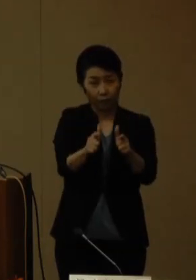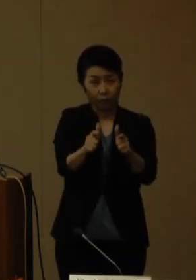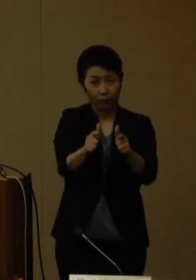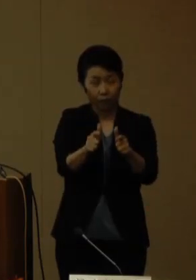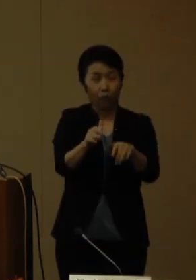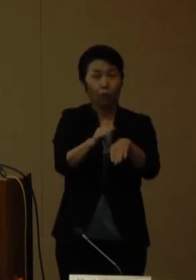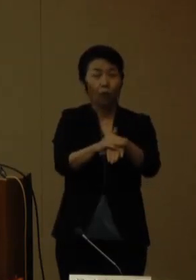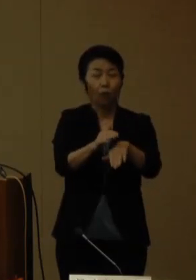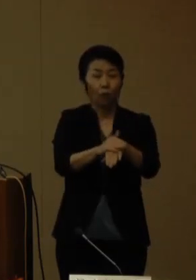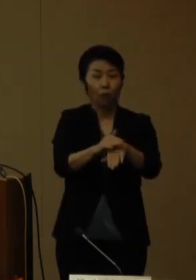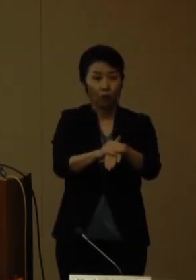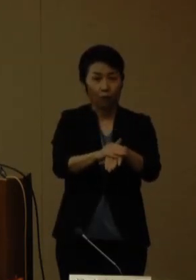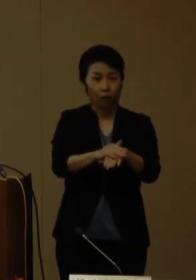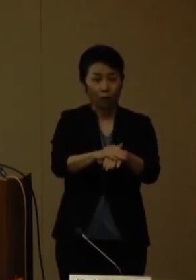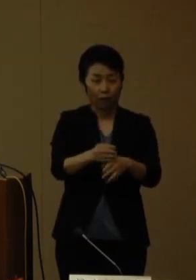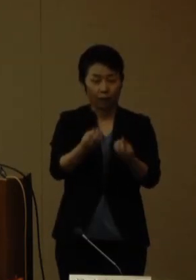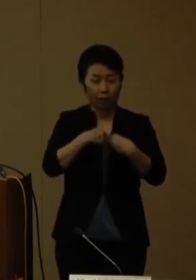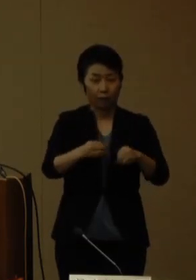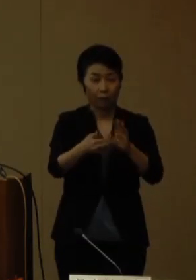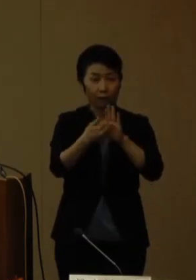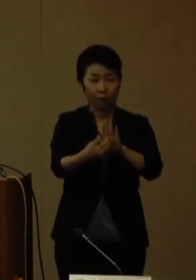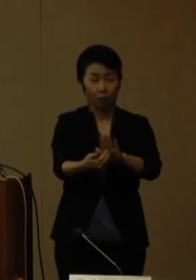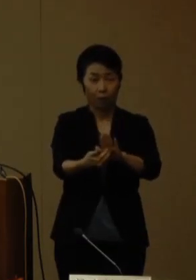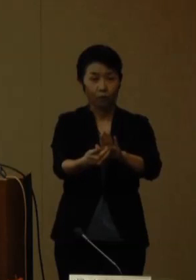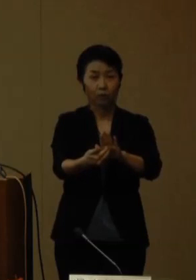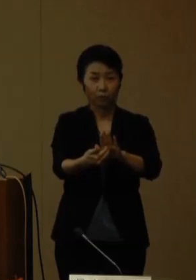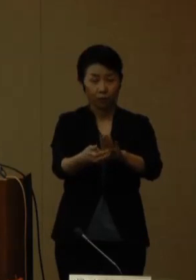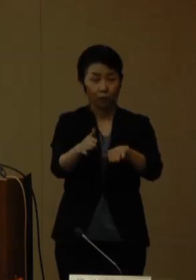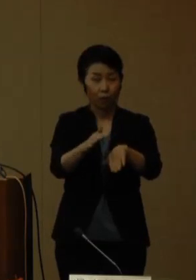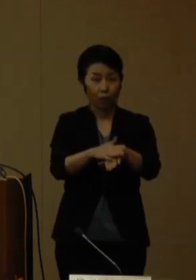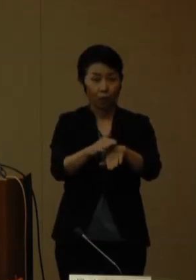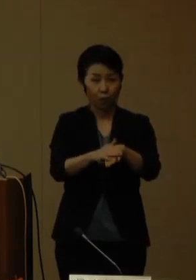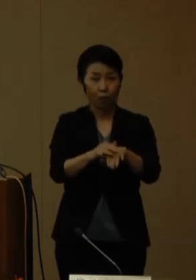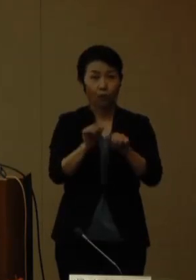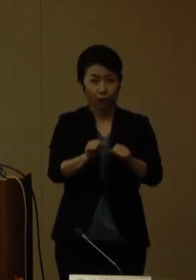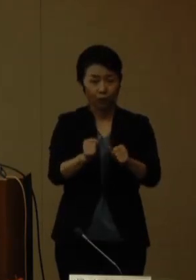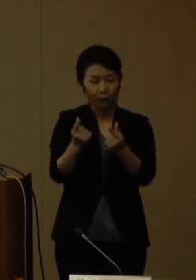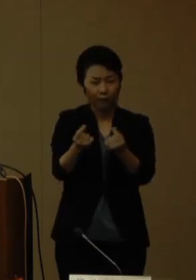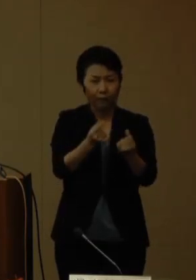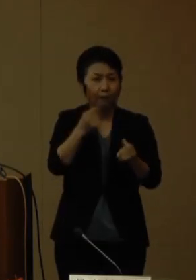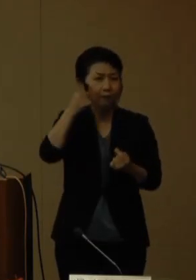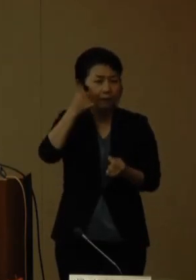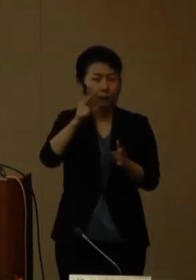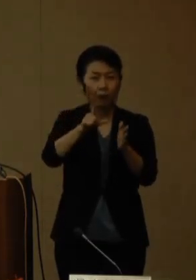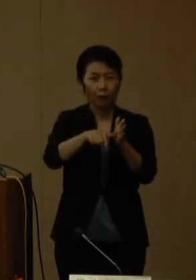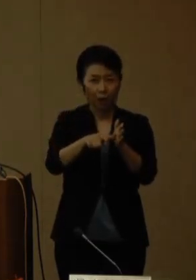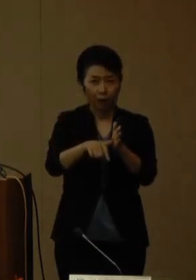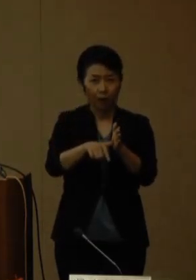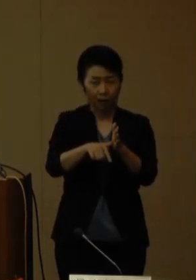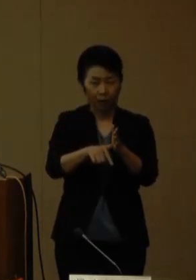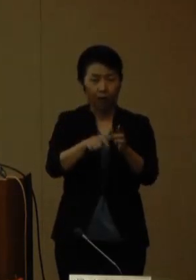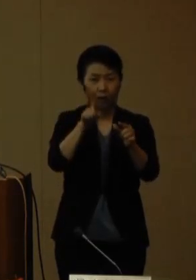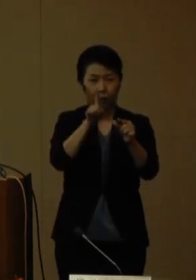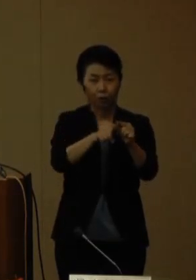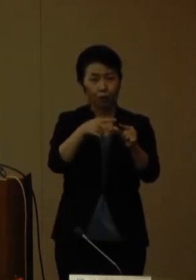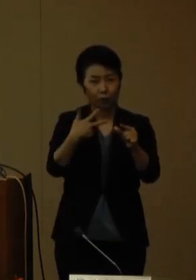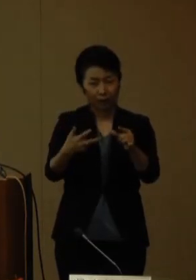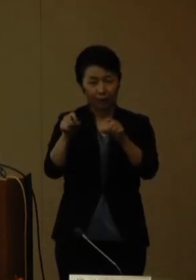し、感染防止対策が徹底されない場合は延期または中止をしていただきますよう要請いた